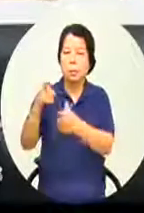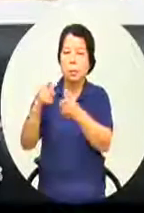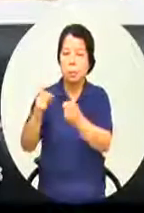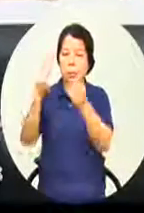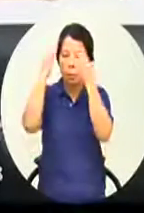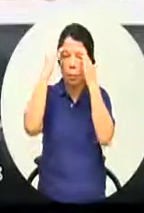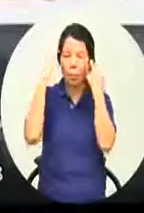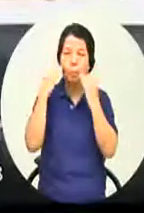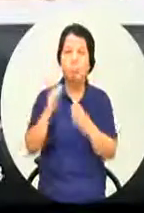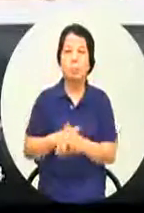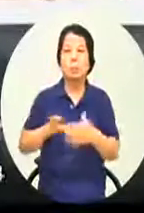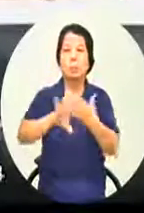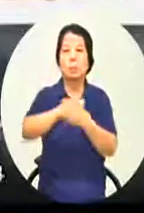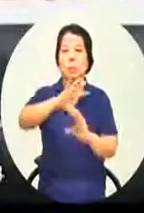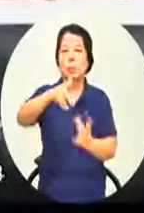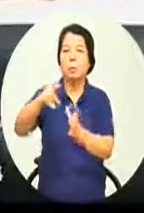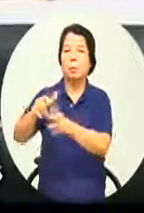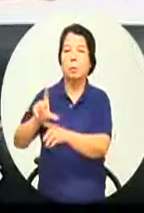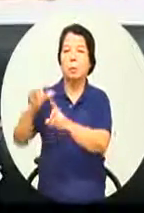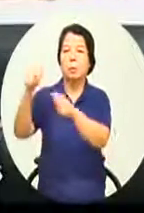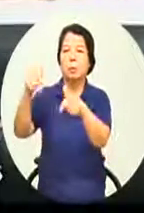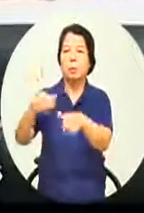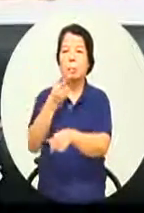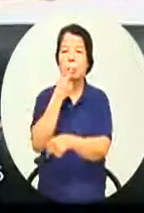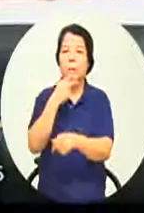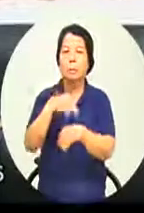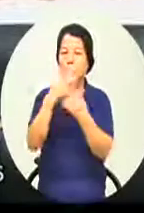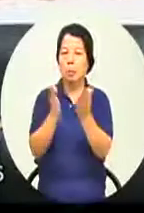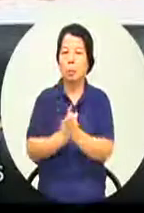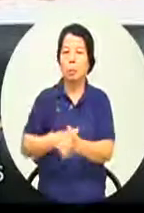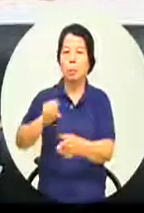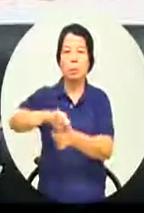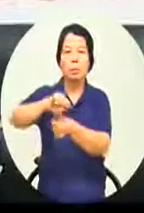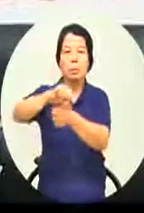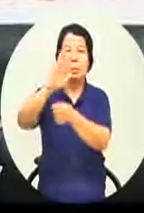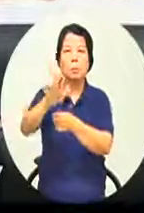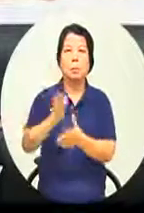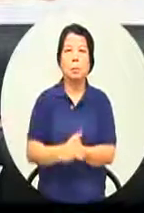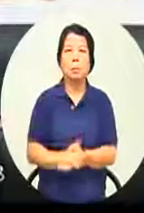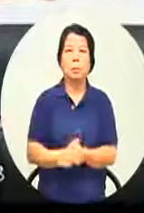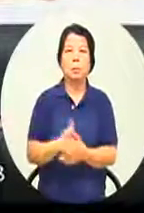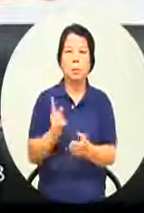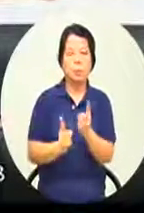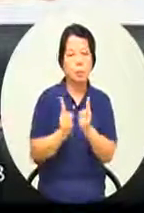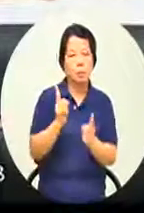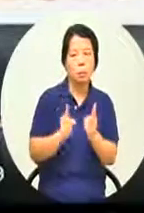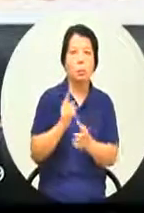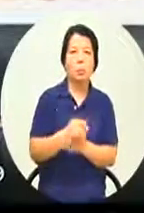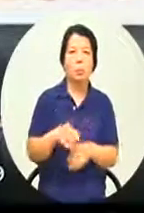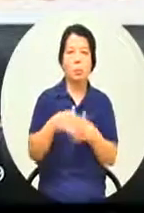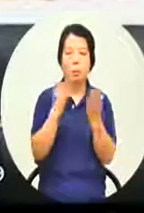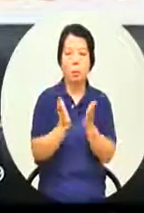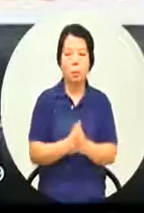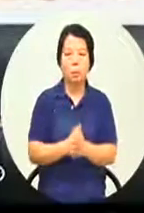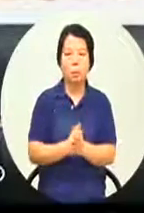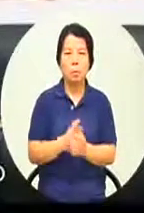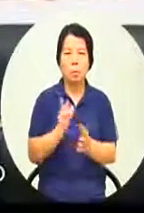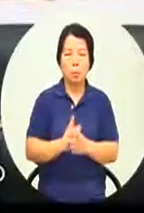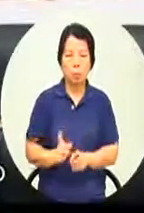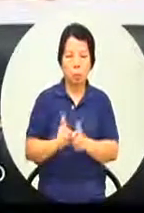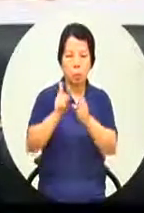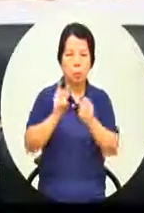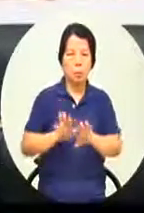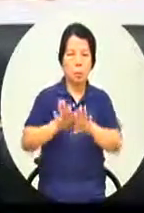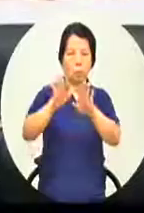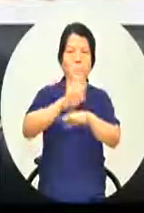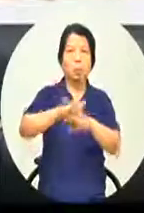啊，其他的一些东南亚国家，你们说都是有成长，所以相较之下，整体还是有成长的。那到底哪一